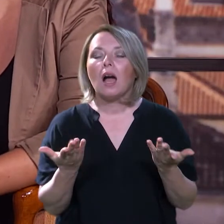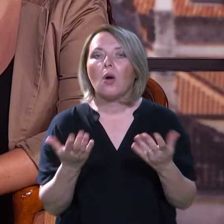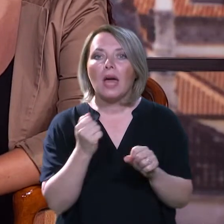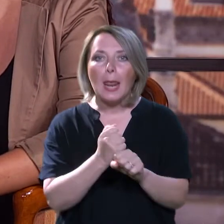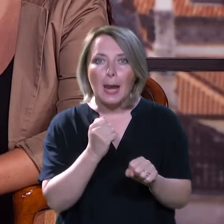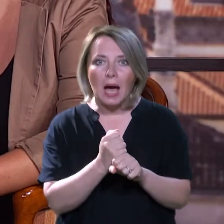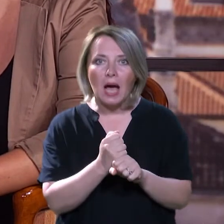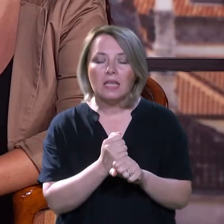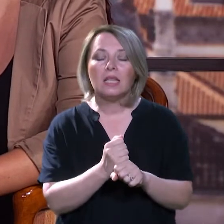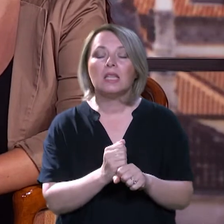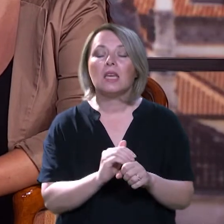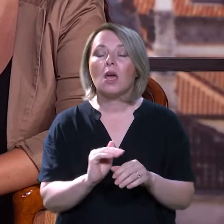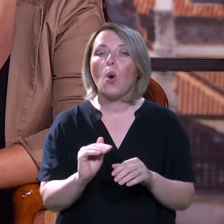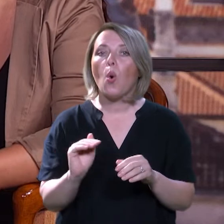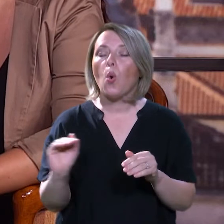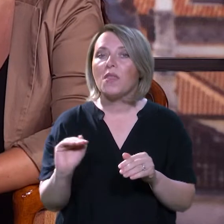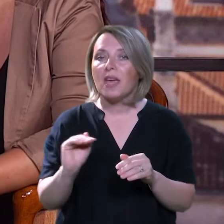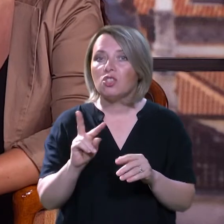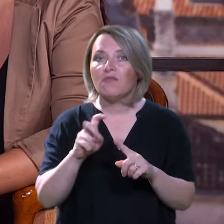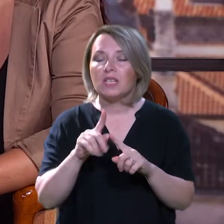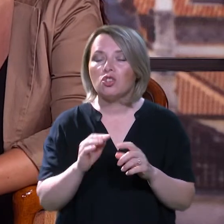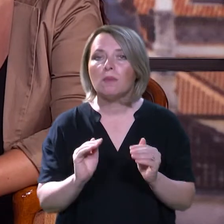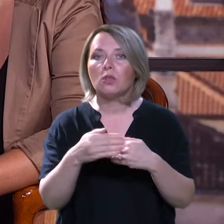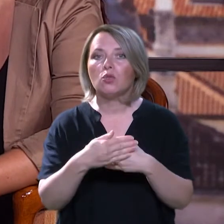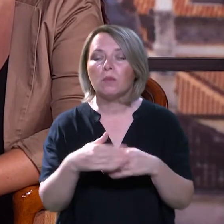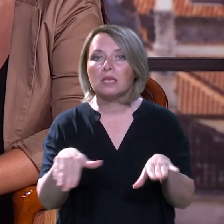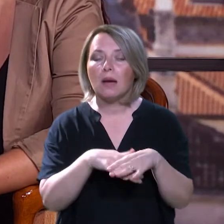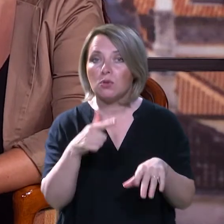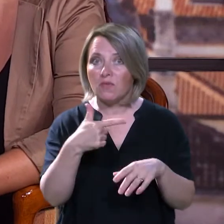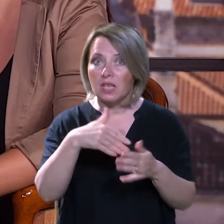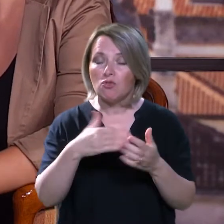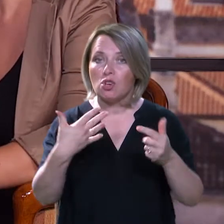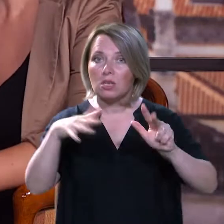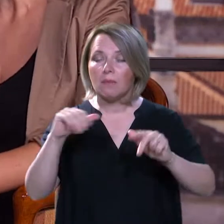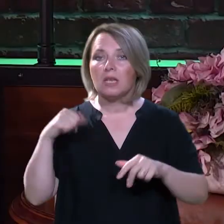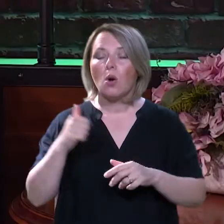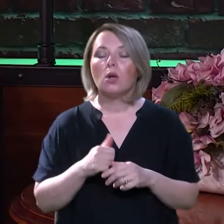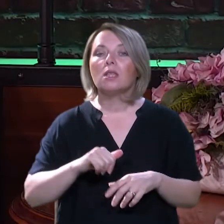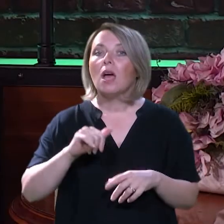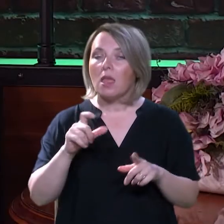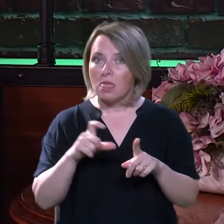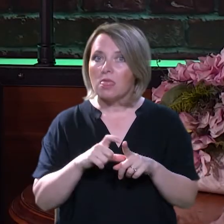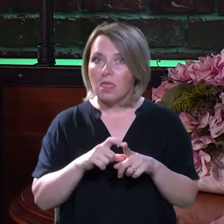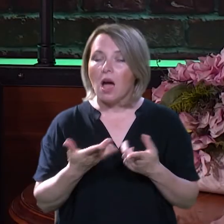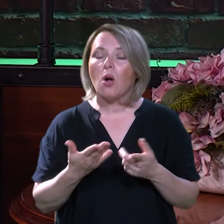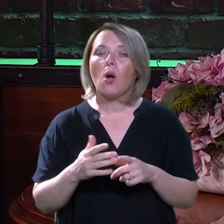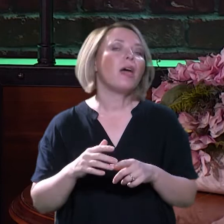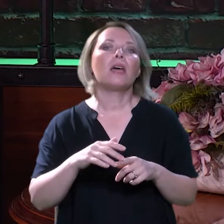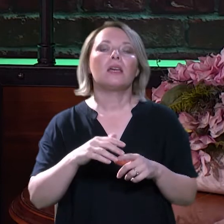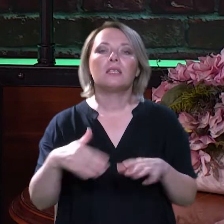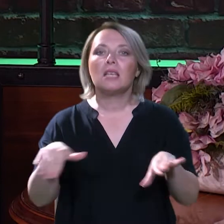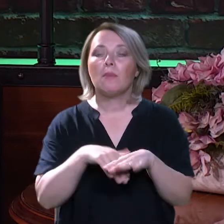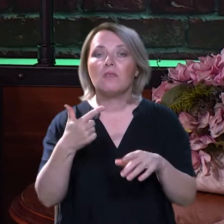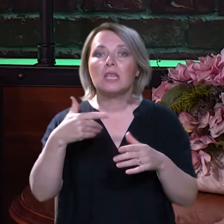Kako je raditi u dječjim vrtićima Dubrovnik? Vi ste zaposleni već od 2018. godine. Tako je. Ja sam zaposlena